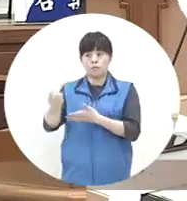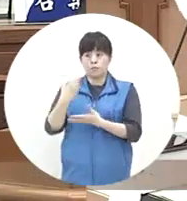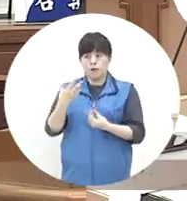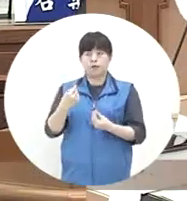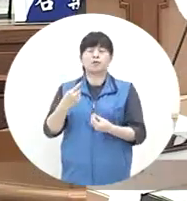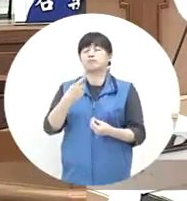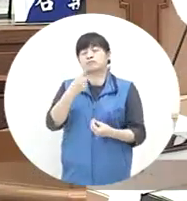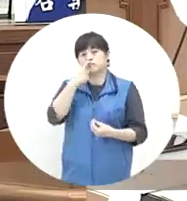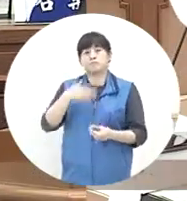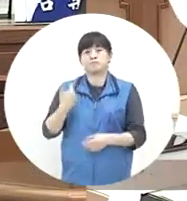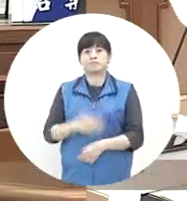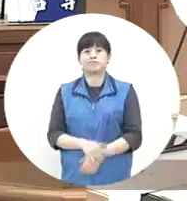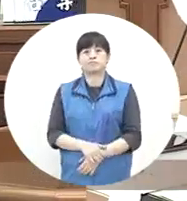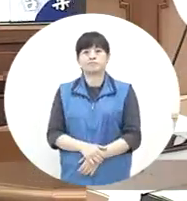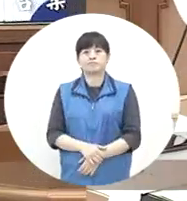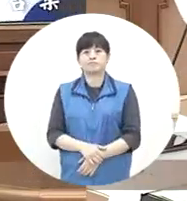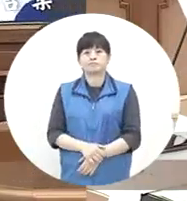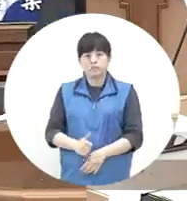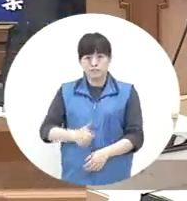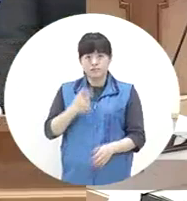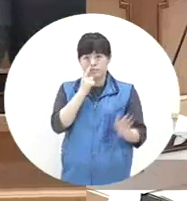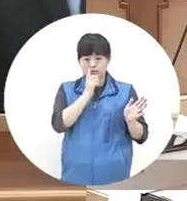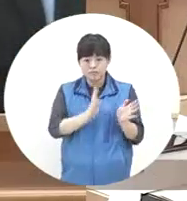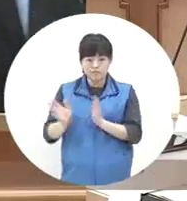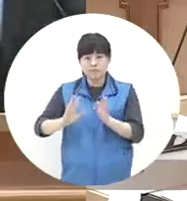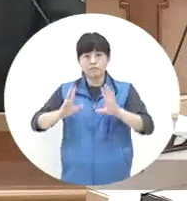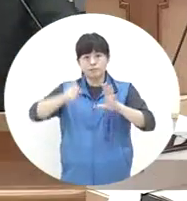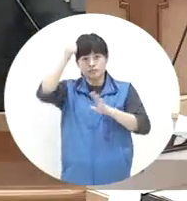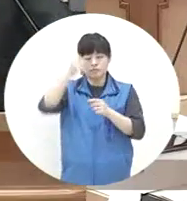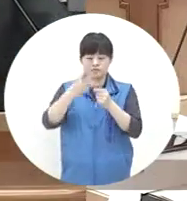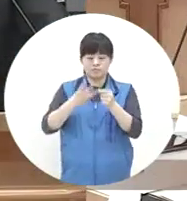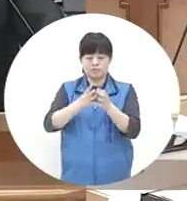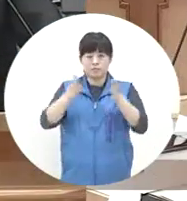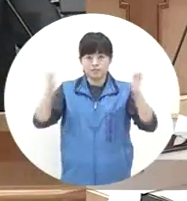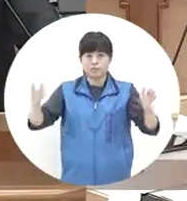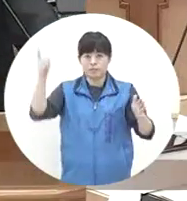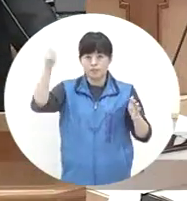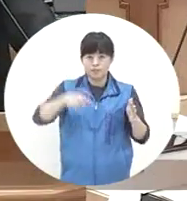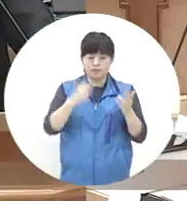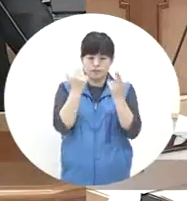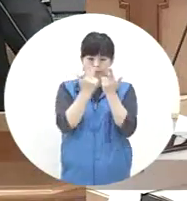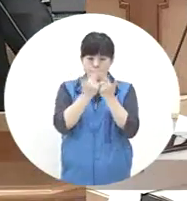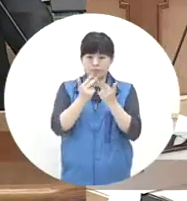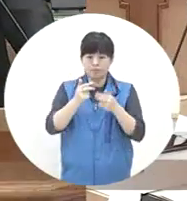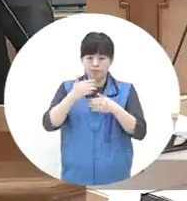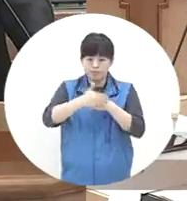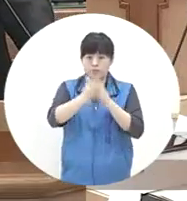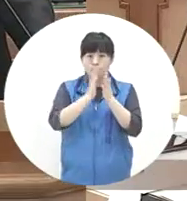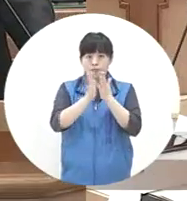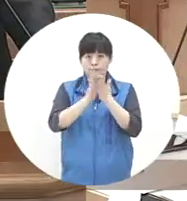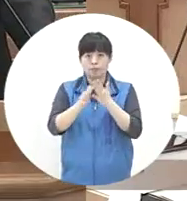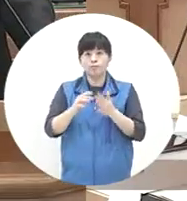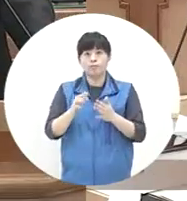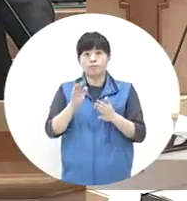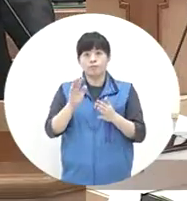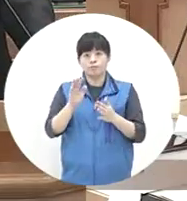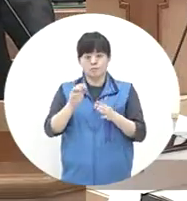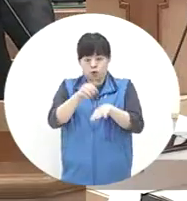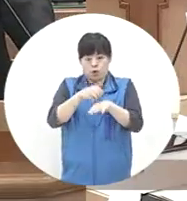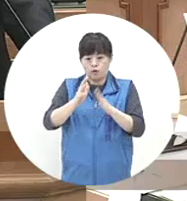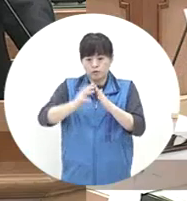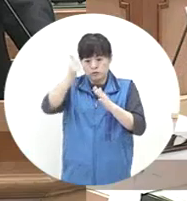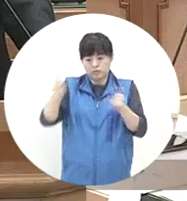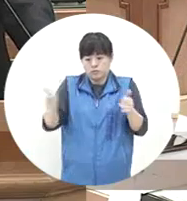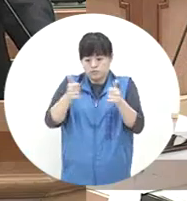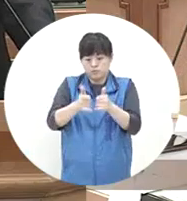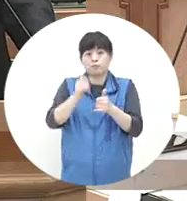不知道。 事实上呢，我整理了总统在这三年来到新北市的一些行程，也曾经跟侯市长同台过